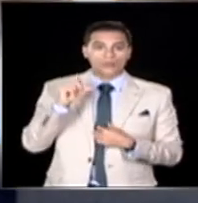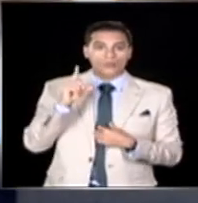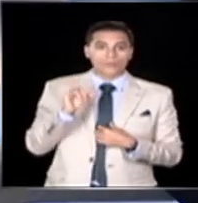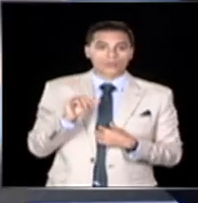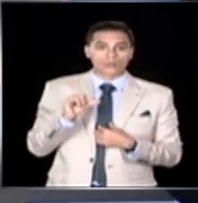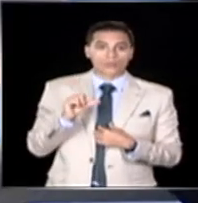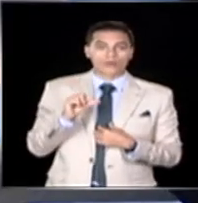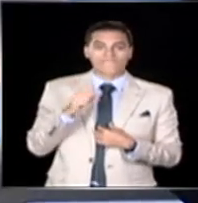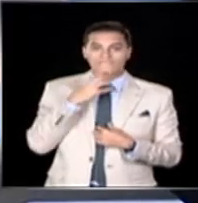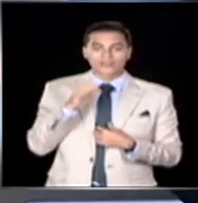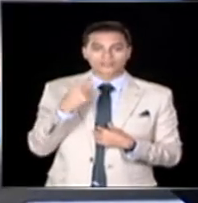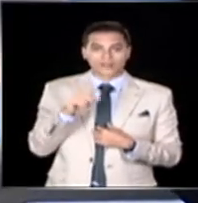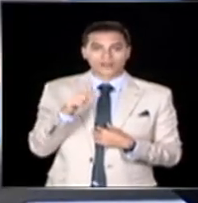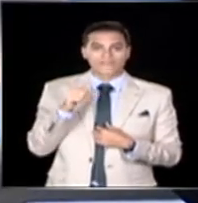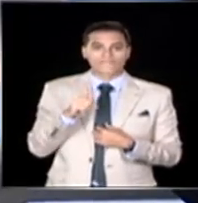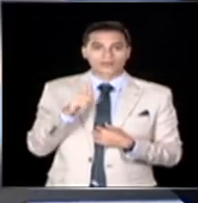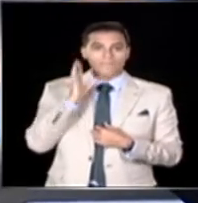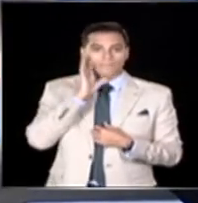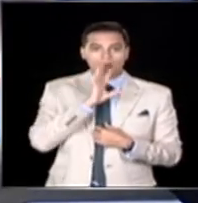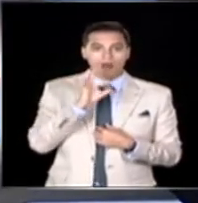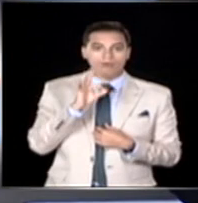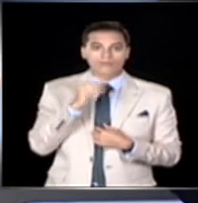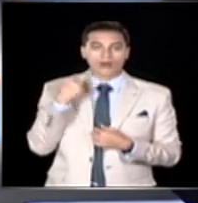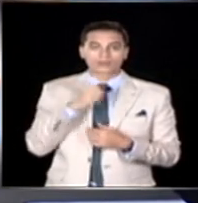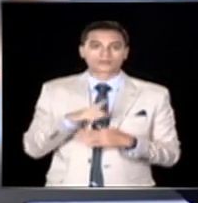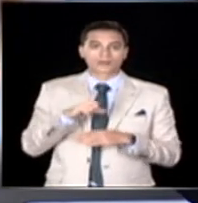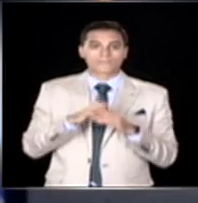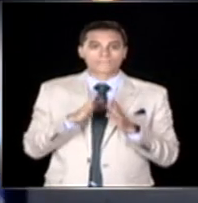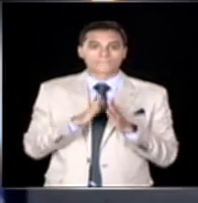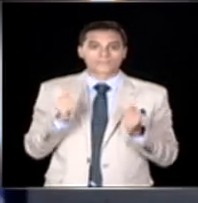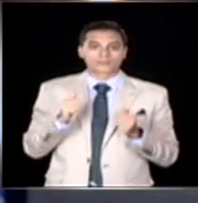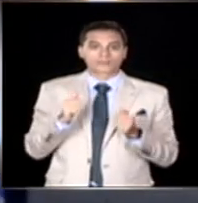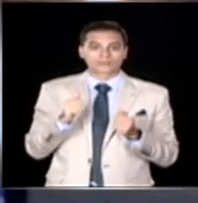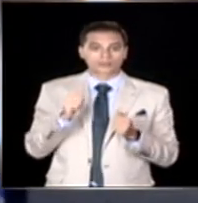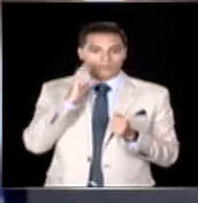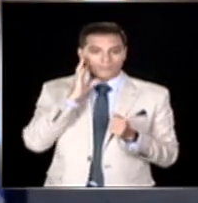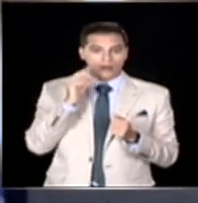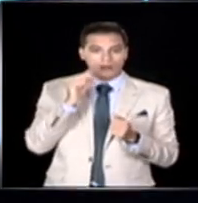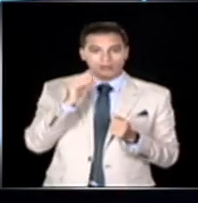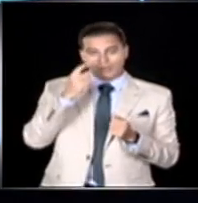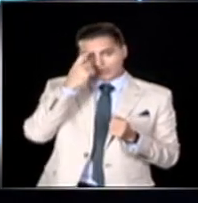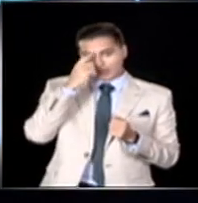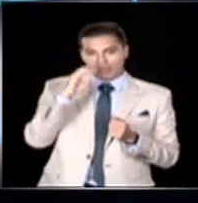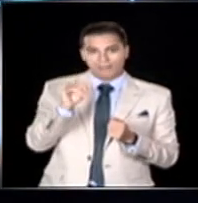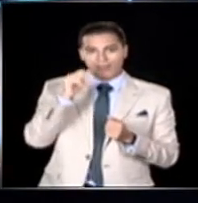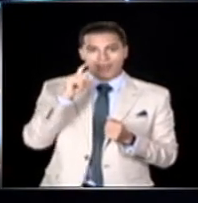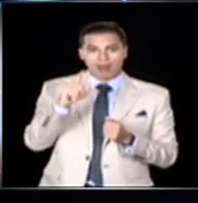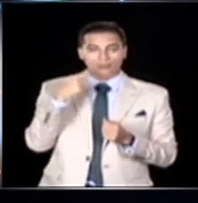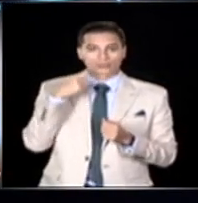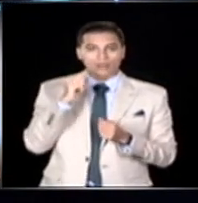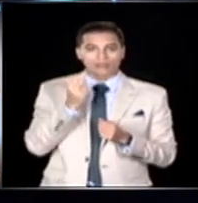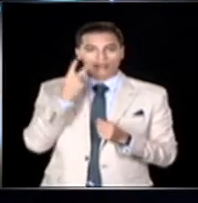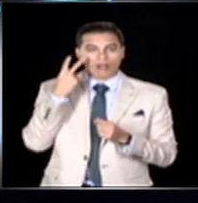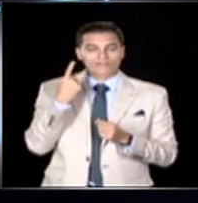فرنسي. صح. في عهد أي رئيس مصري راحل تم إنشاء وزارة الثقافة؟ جمال عبد الناصر. صح. من هو الشاعر العباسي مؤلف